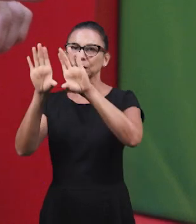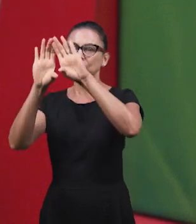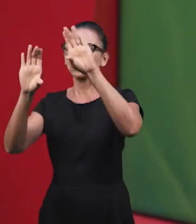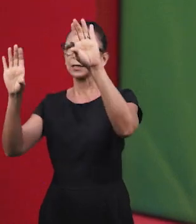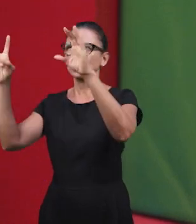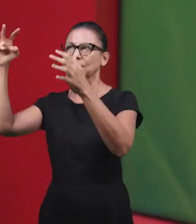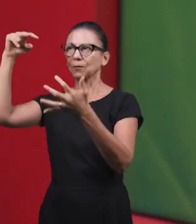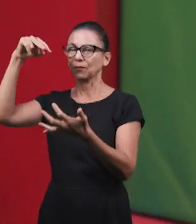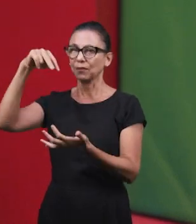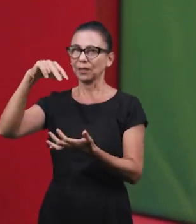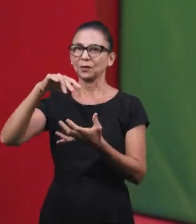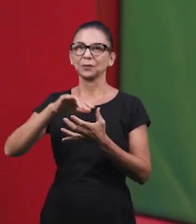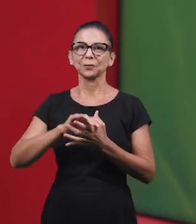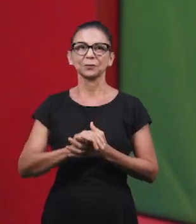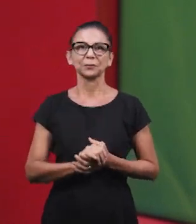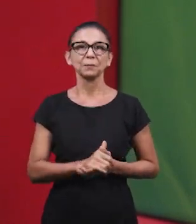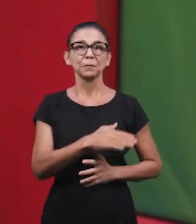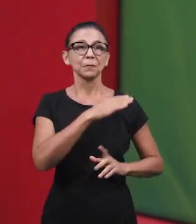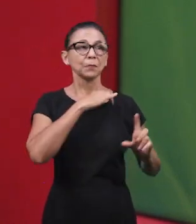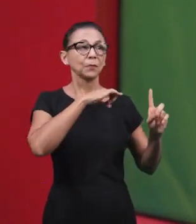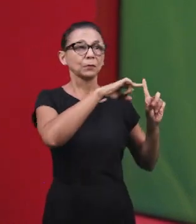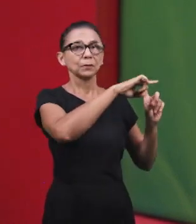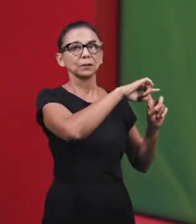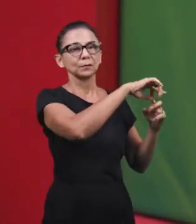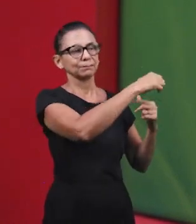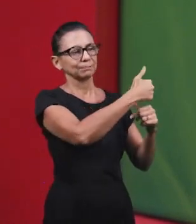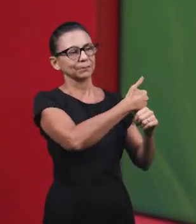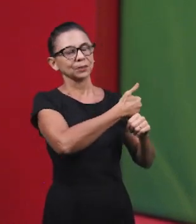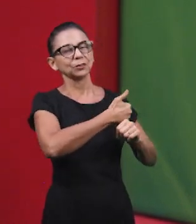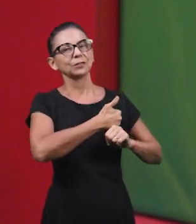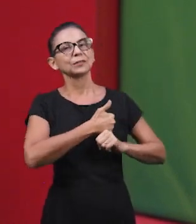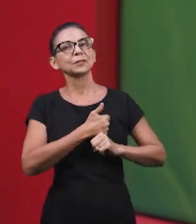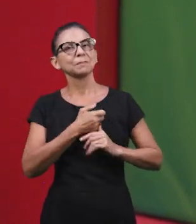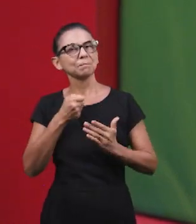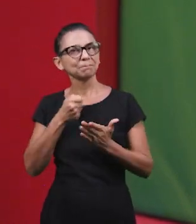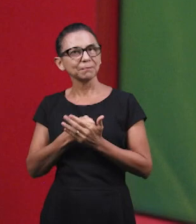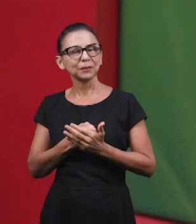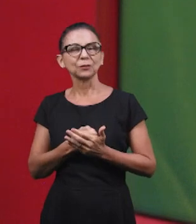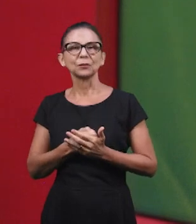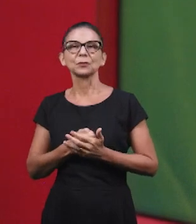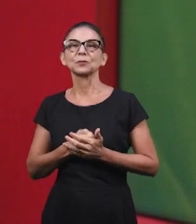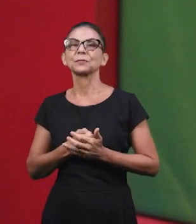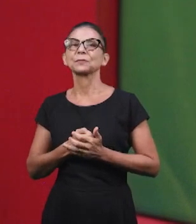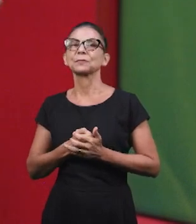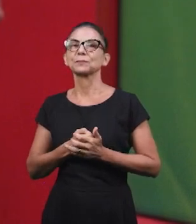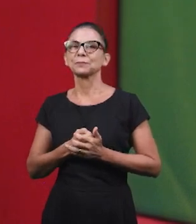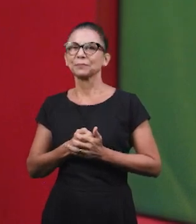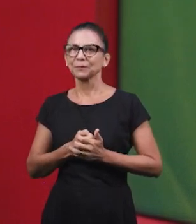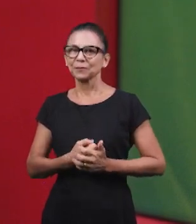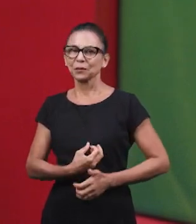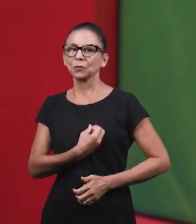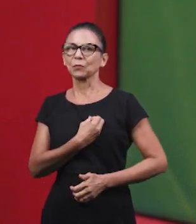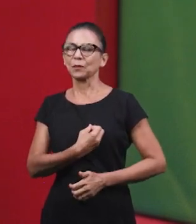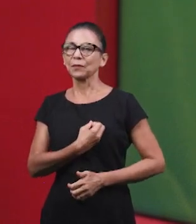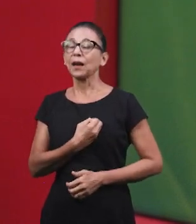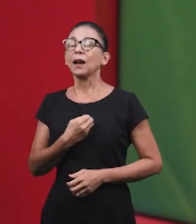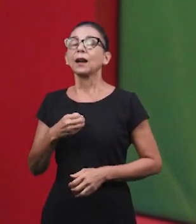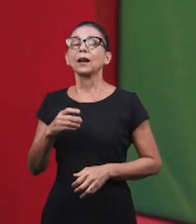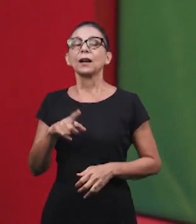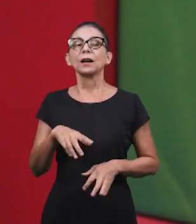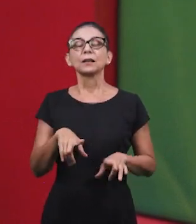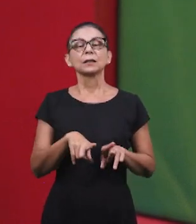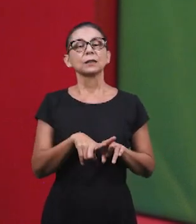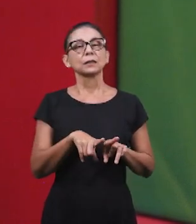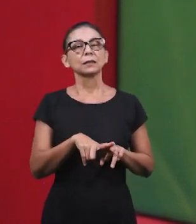vie. D'ailleurs, au moment de la trahison qu'il allait souffrir pour 30 pièces d'argent,